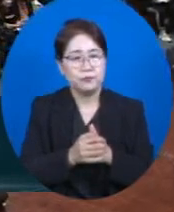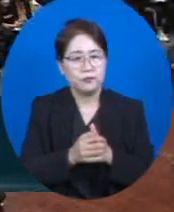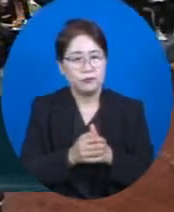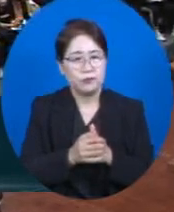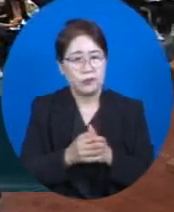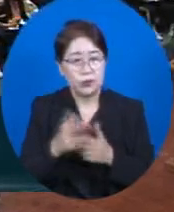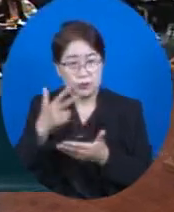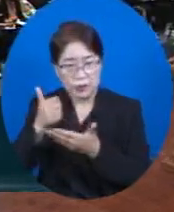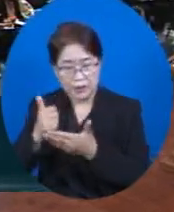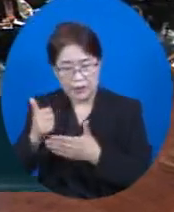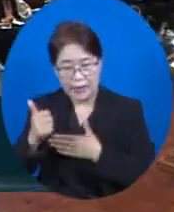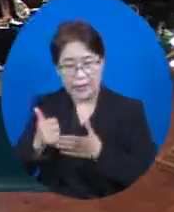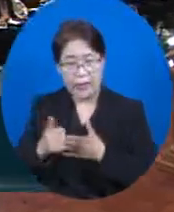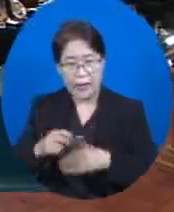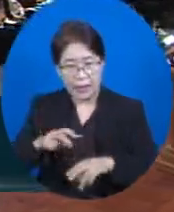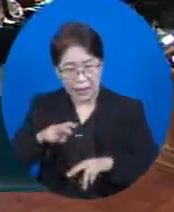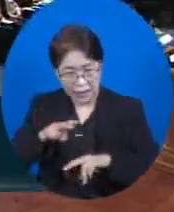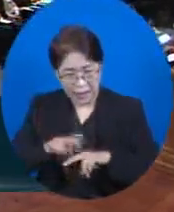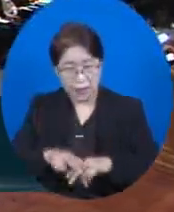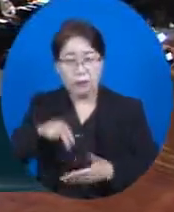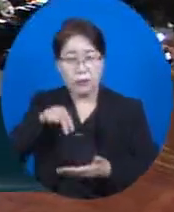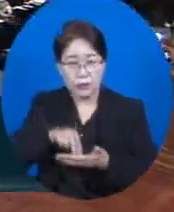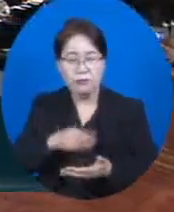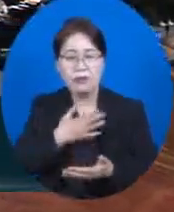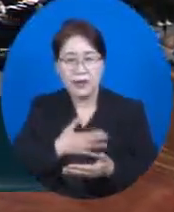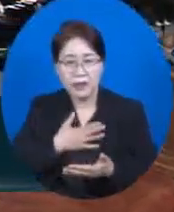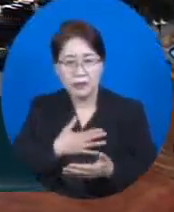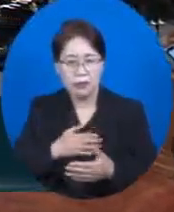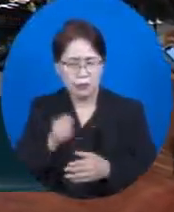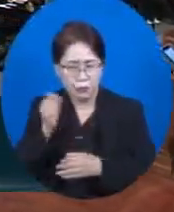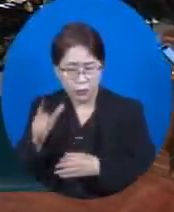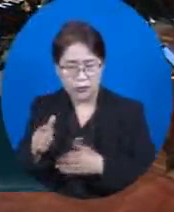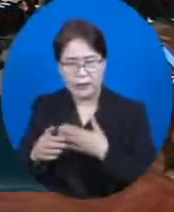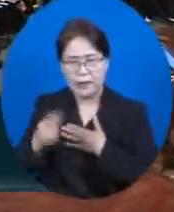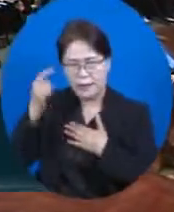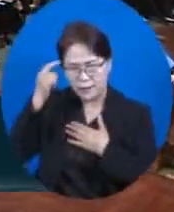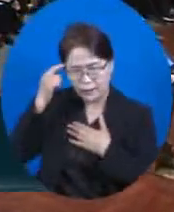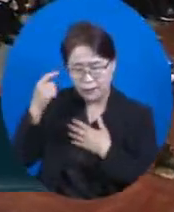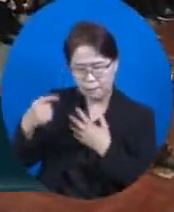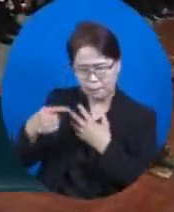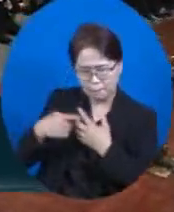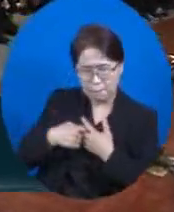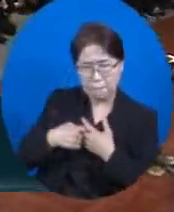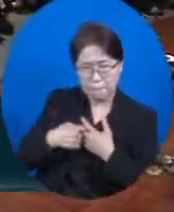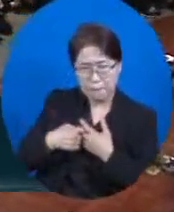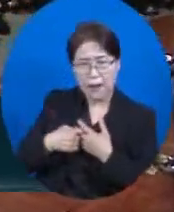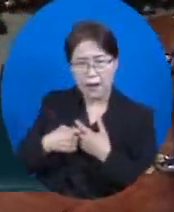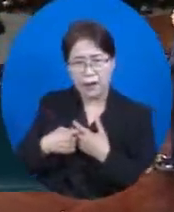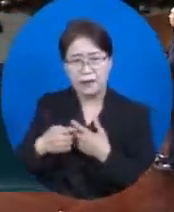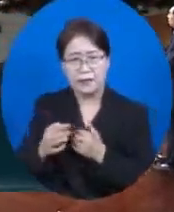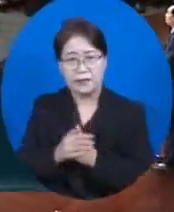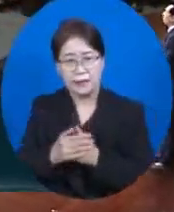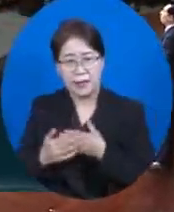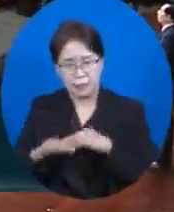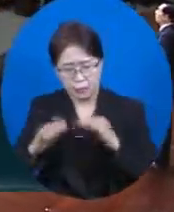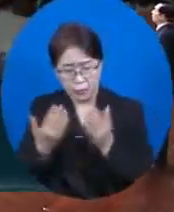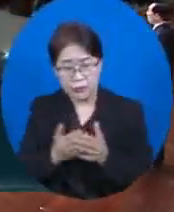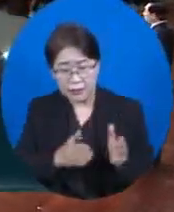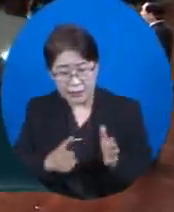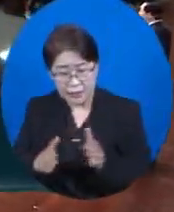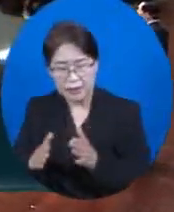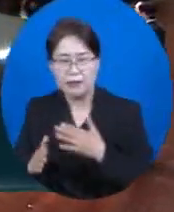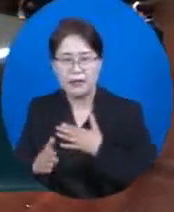주께서 내가 앉고 일어삼을 아시고 멀리서도 나의 생각을 밝히 아시오며 나의 모든 길과